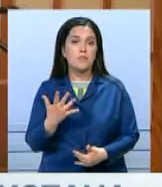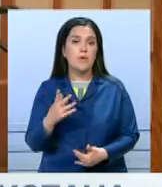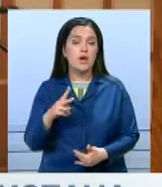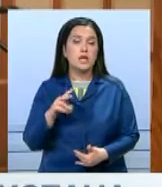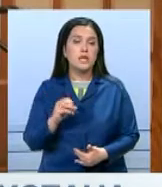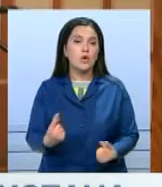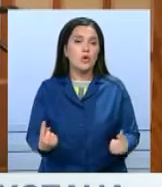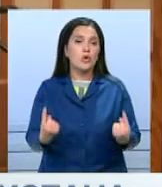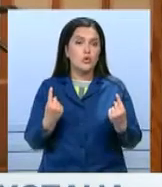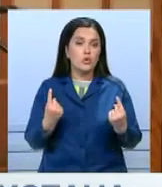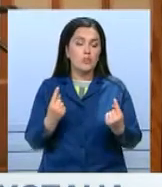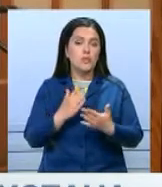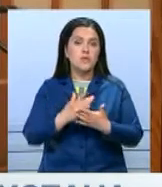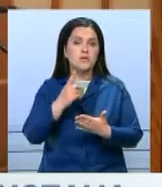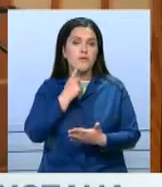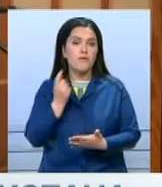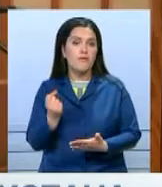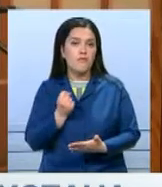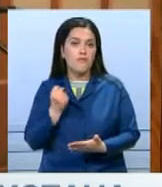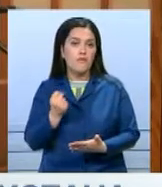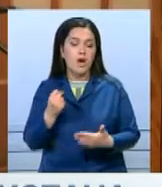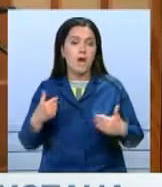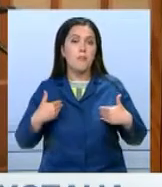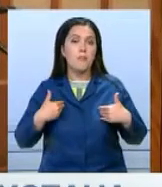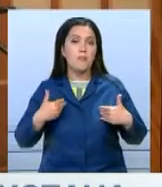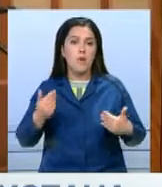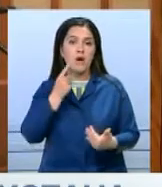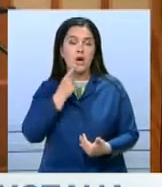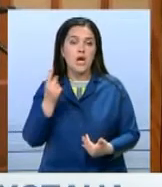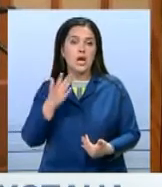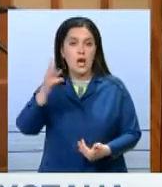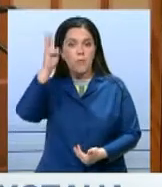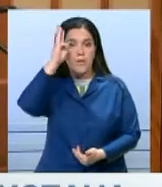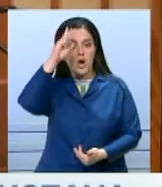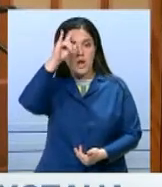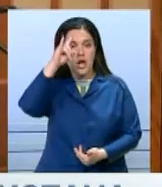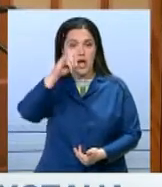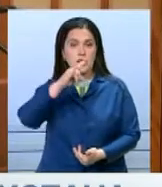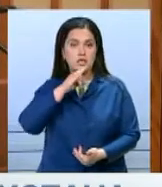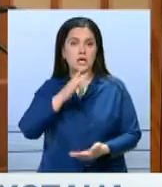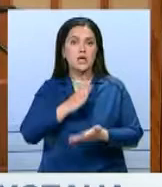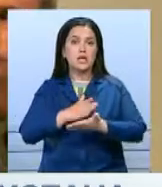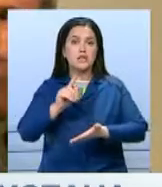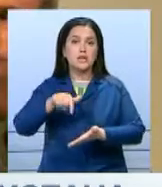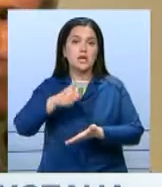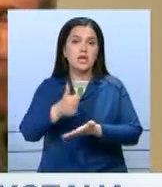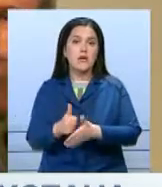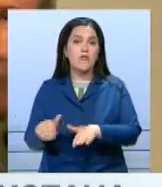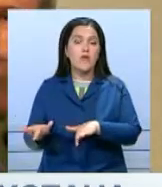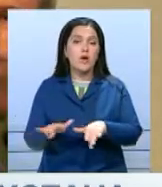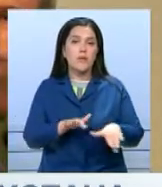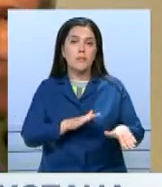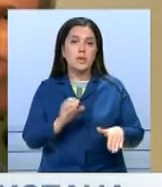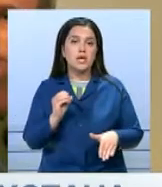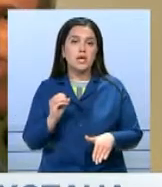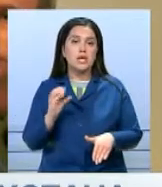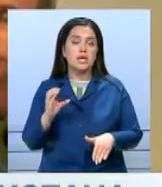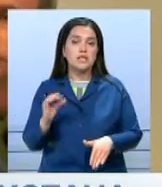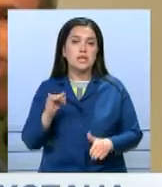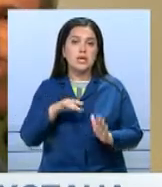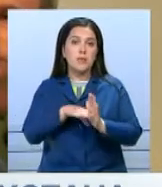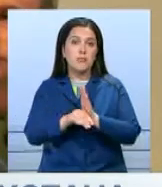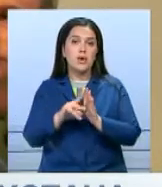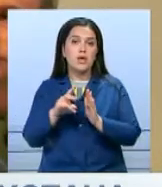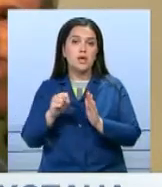вековым юбилеем вооруженных сил в приветственной речи посол казахстана в бельгии глава миссии нашей страны в ес и при